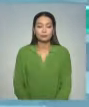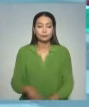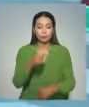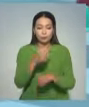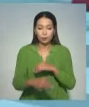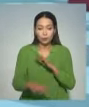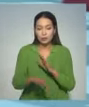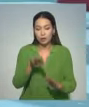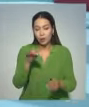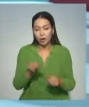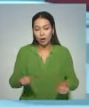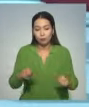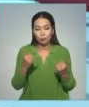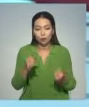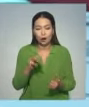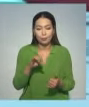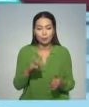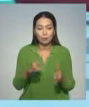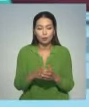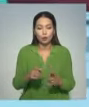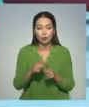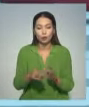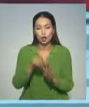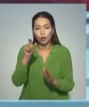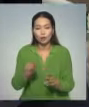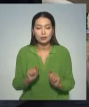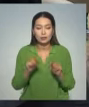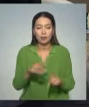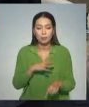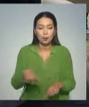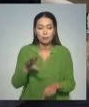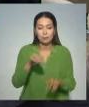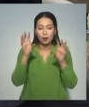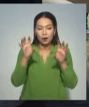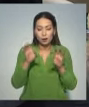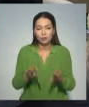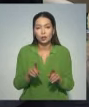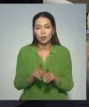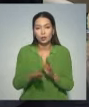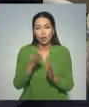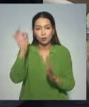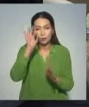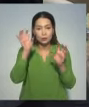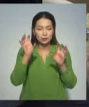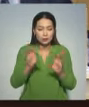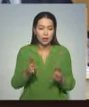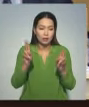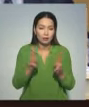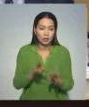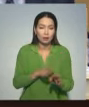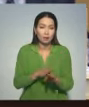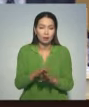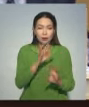Орталық сайлау комиссиясы бүгін Аманат партиясы сұнған кандидаттарды тіркеді. Барлығы конституция мен сайлау туралы заң талаптарына сай.